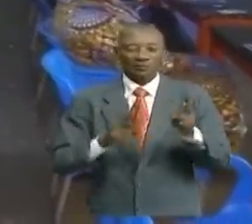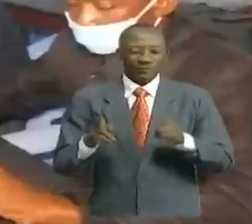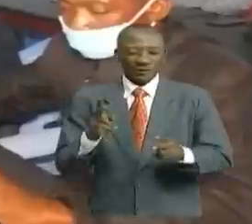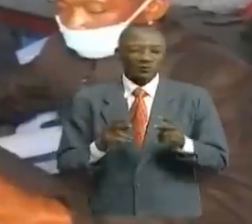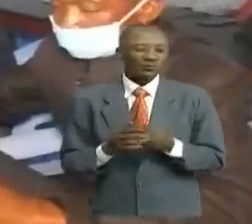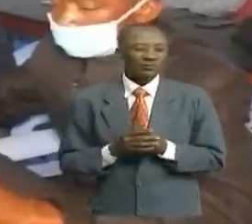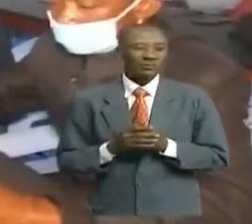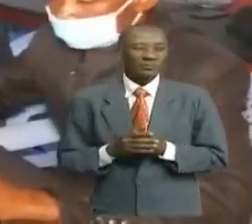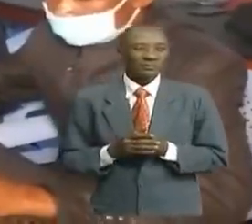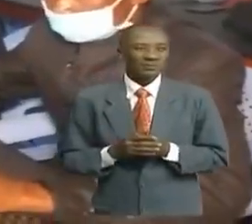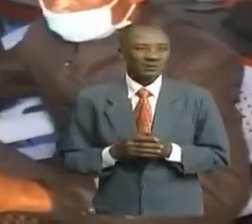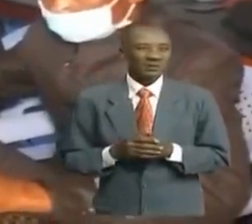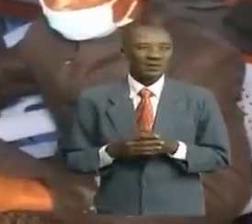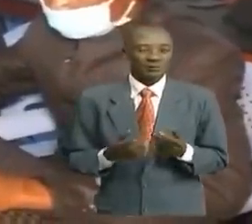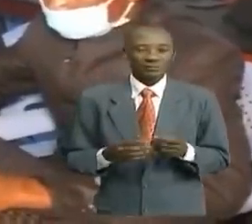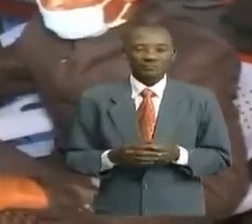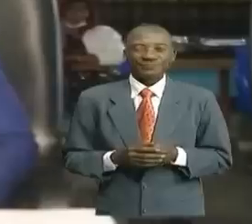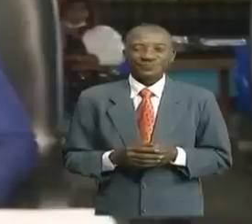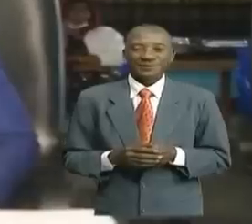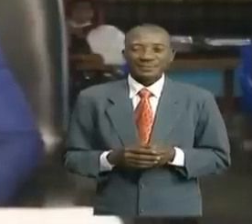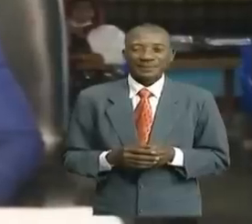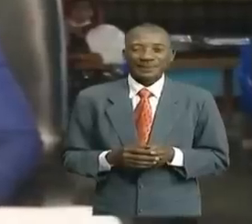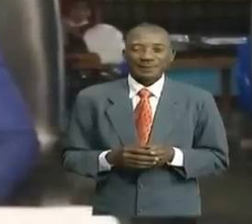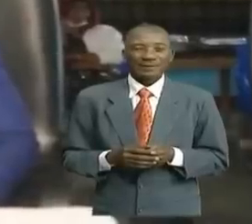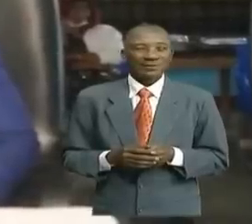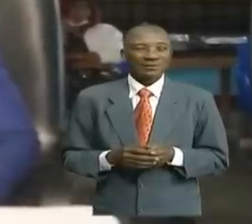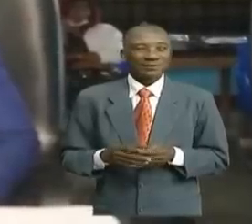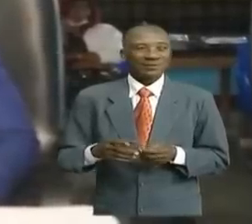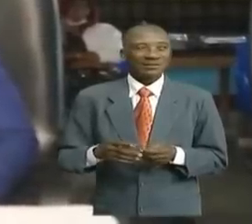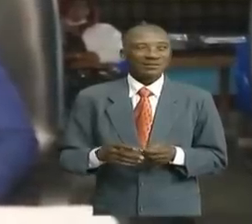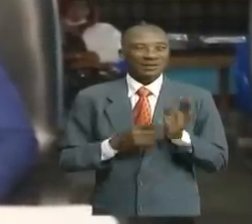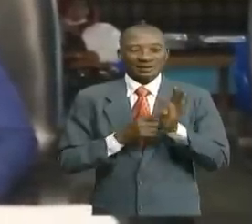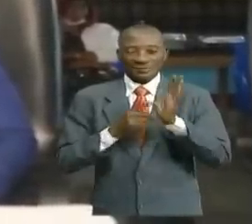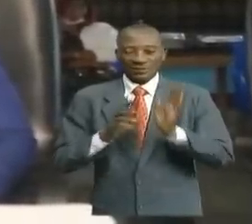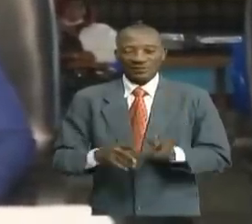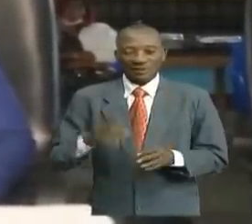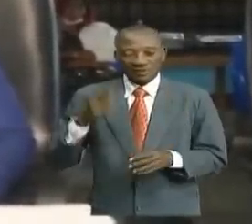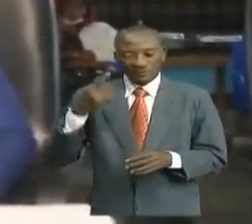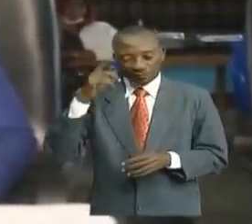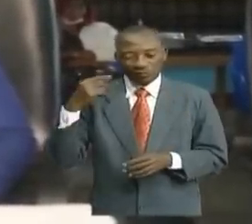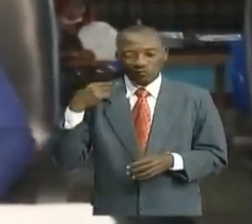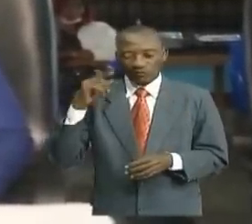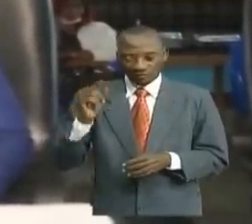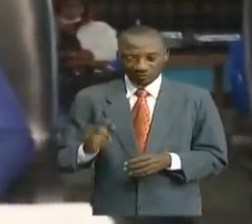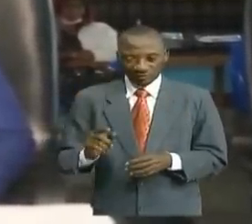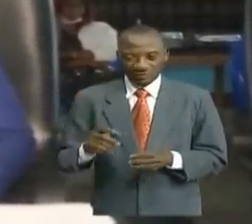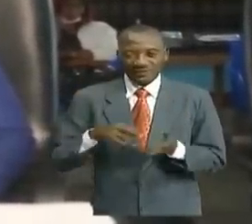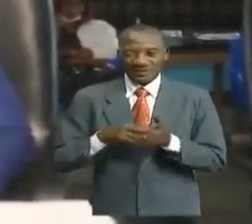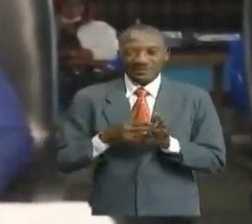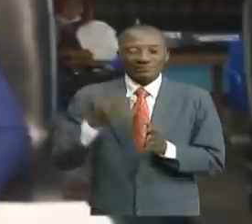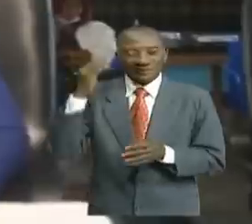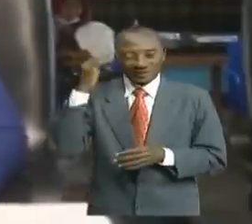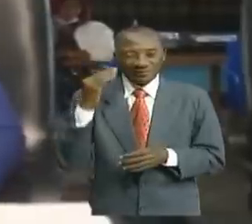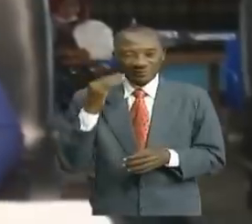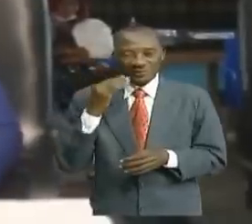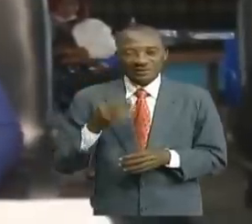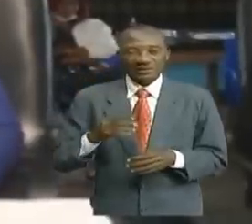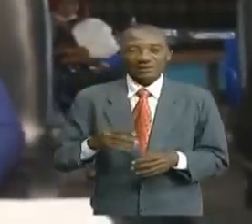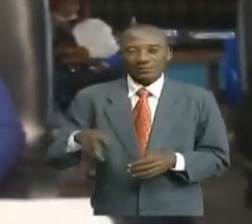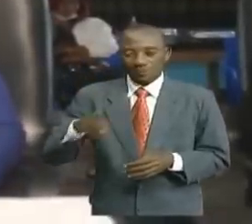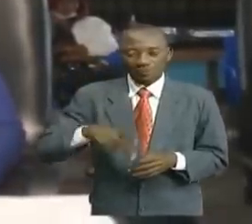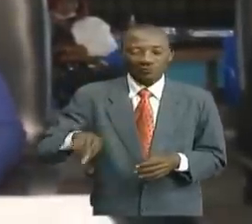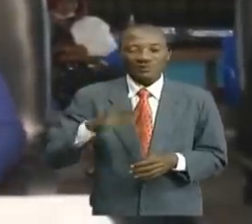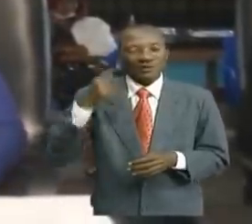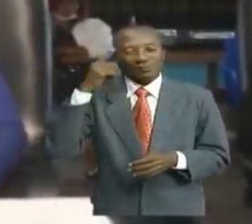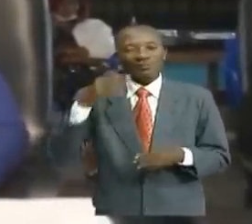Haï, Yumba Mwanabute Samuel. Haï a réalisé des campagnes de vaccination contre